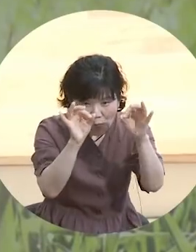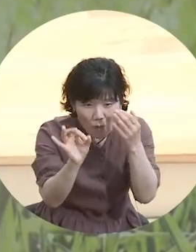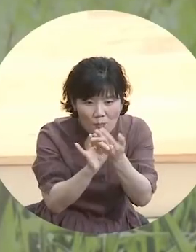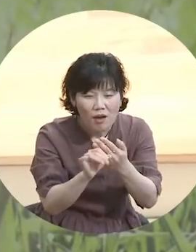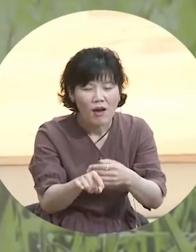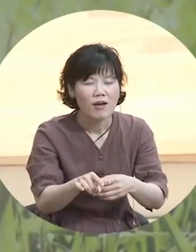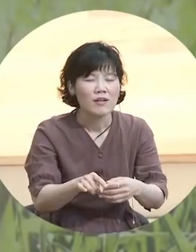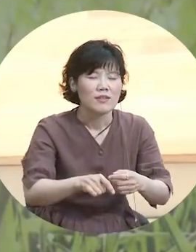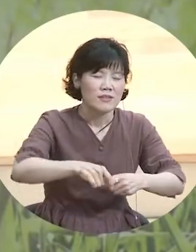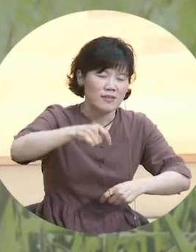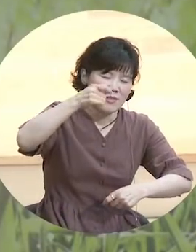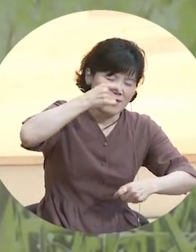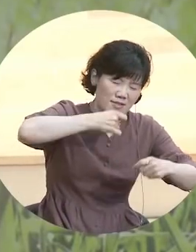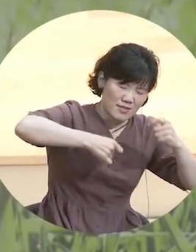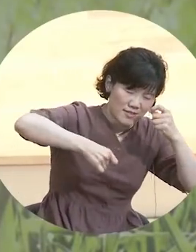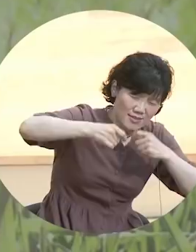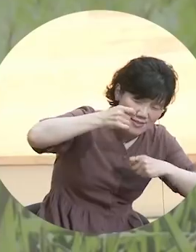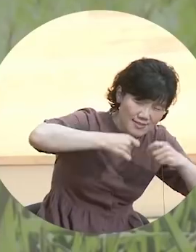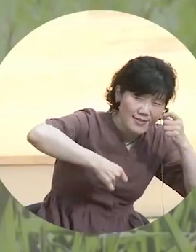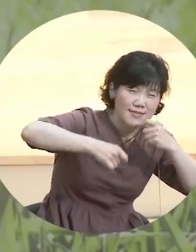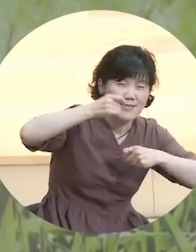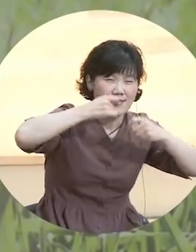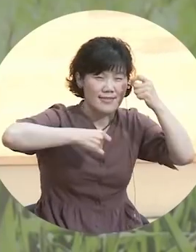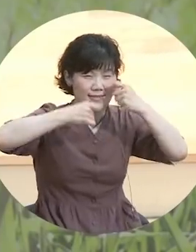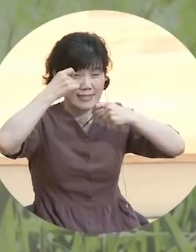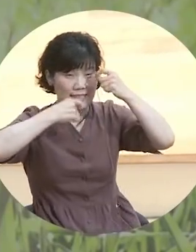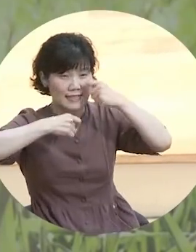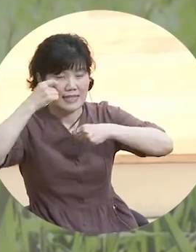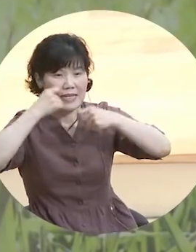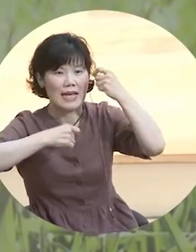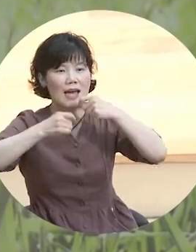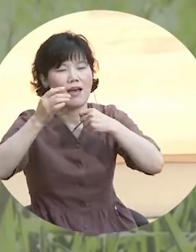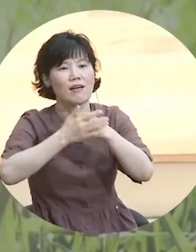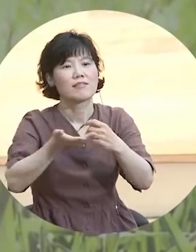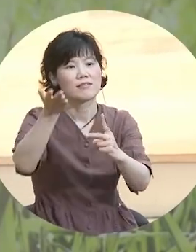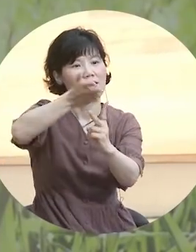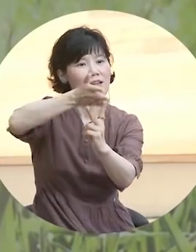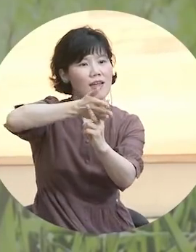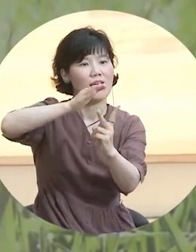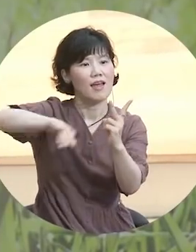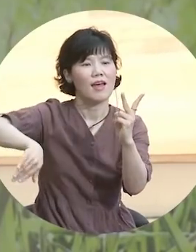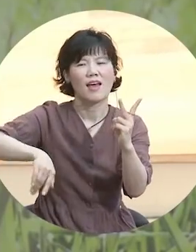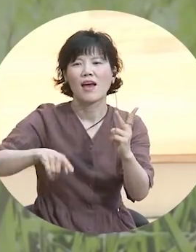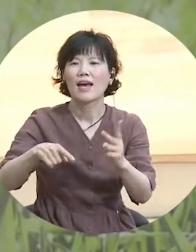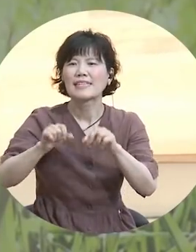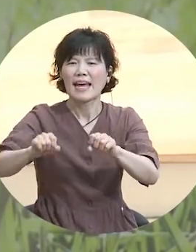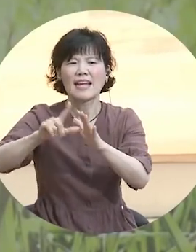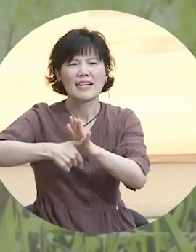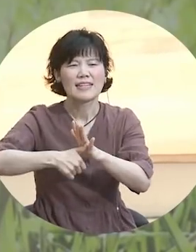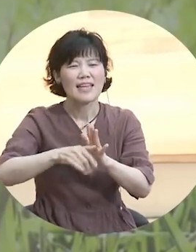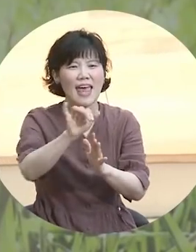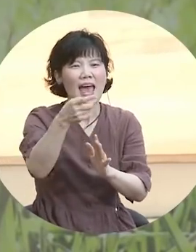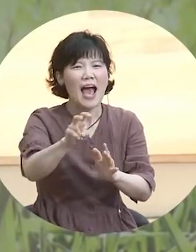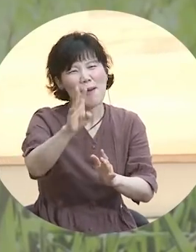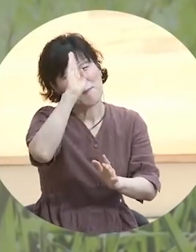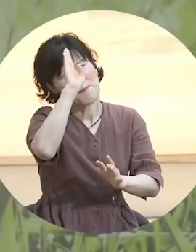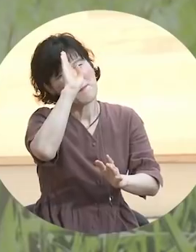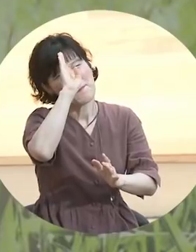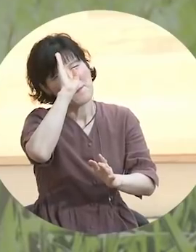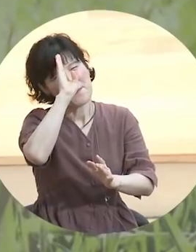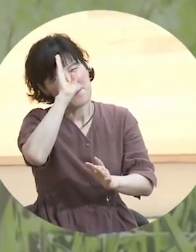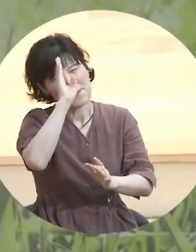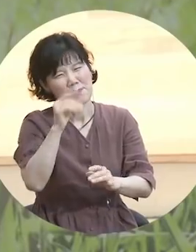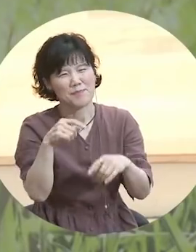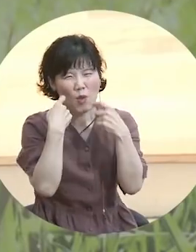오열을 금치 못해요. 근데 반대도 있어요. 막 살아생전에 암투병으로 막 피골이 상접하게